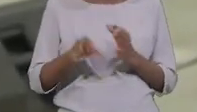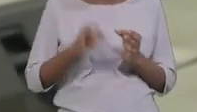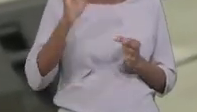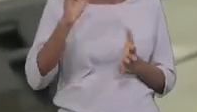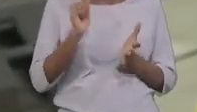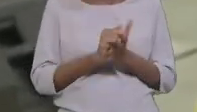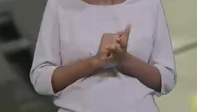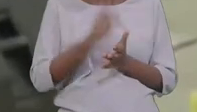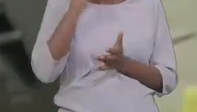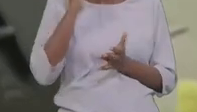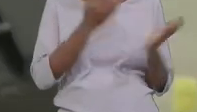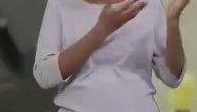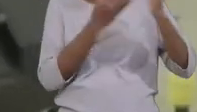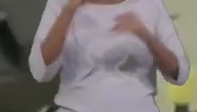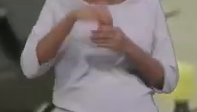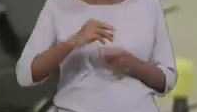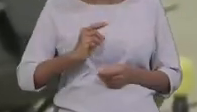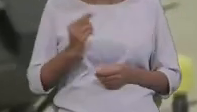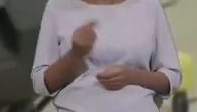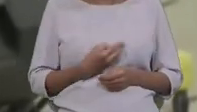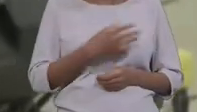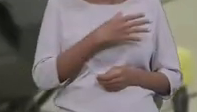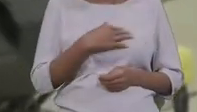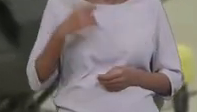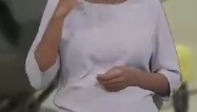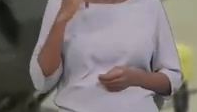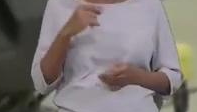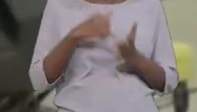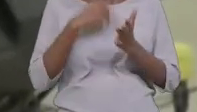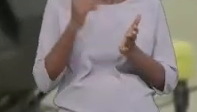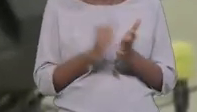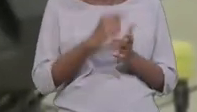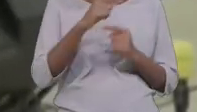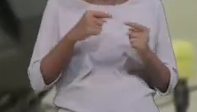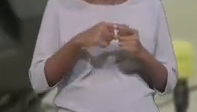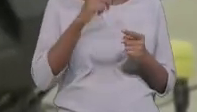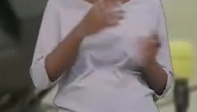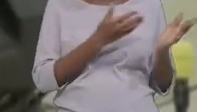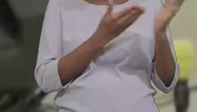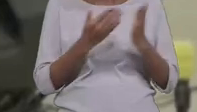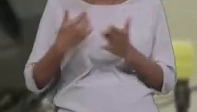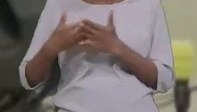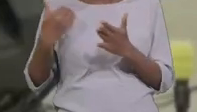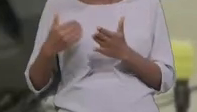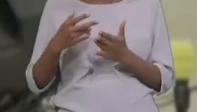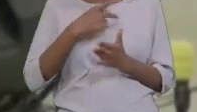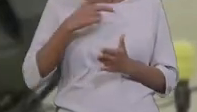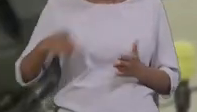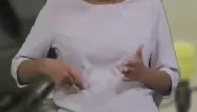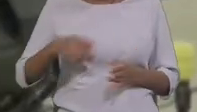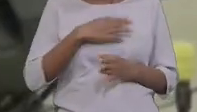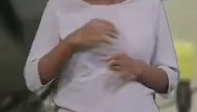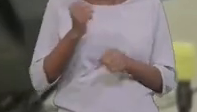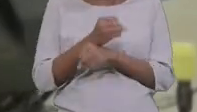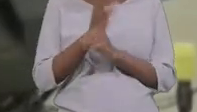du Saint-Esprit qu'il envoie sur nous. Et quand il vous amènera devant les